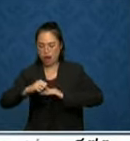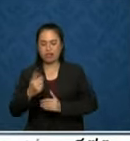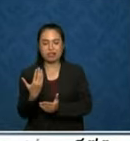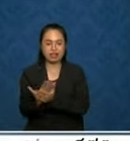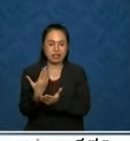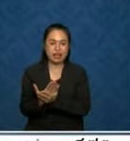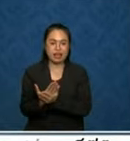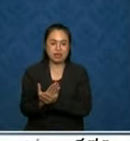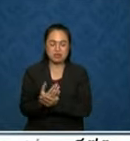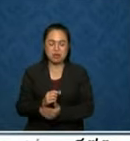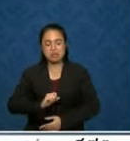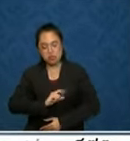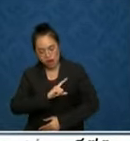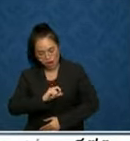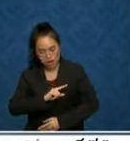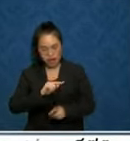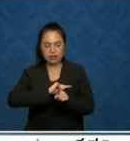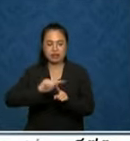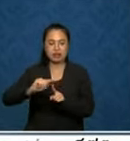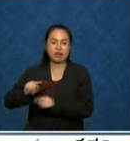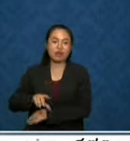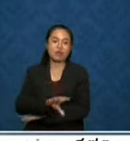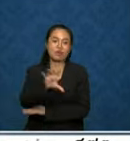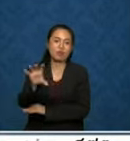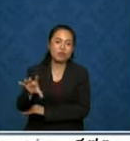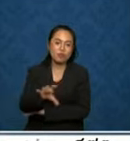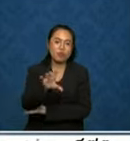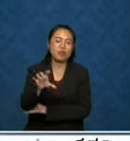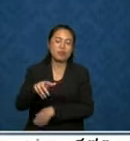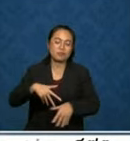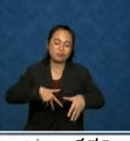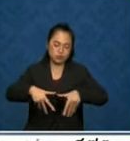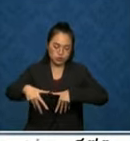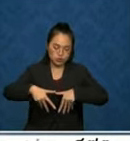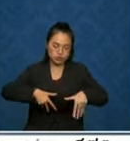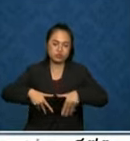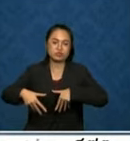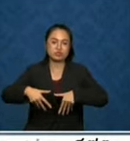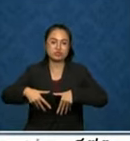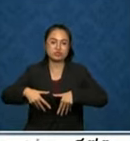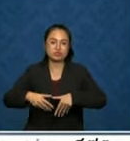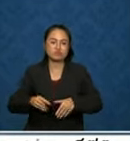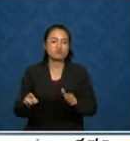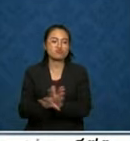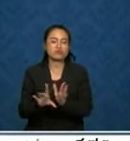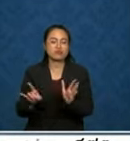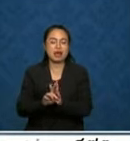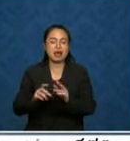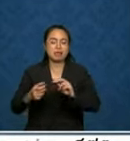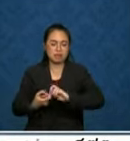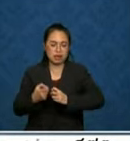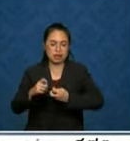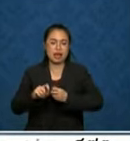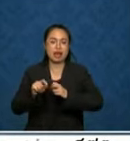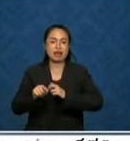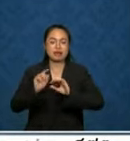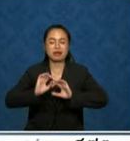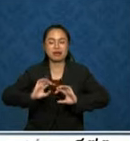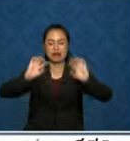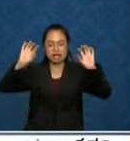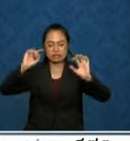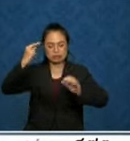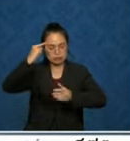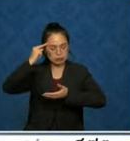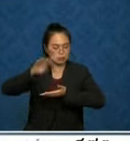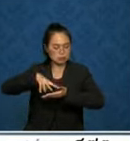ความเชื่อทางจิตวิญญาณในการหลอกลวงหาผลประโยชน์จากประชาชนเนี่ยรากเหง้าของปัญหาที่แท้จริงก็คือการที่รัฐไม่เคยวางแผ